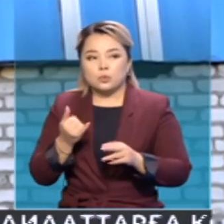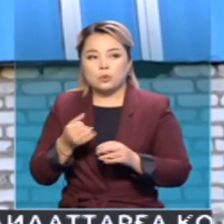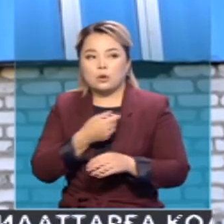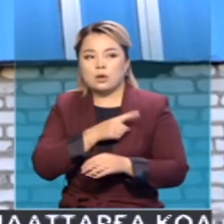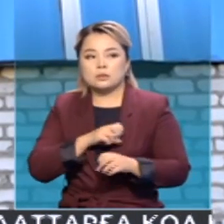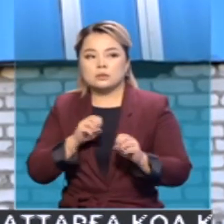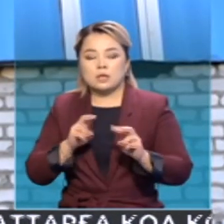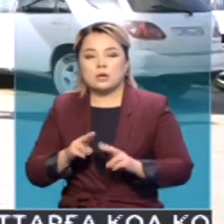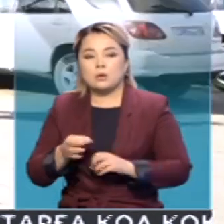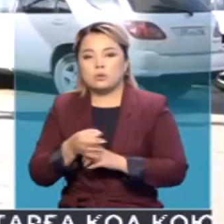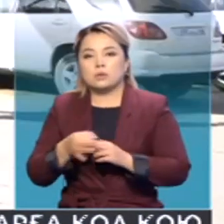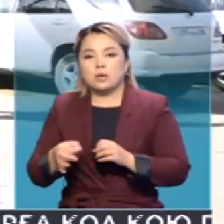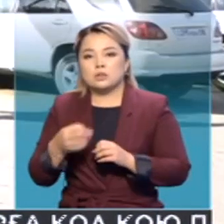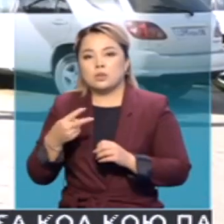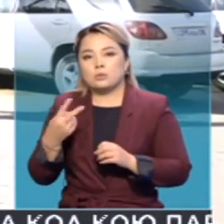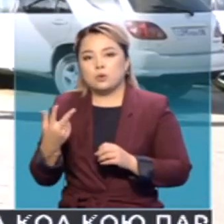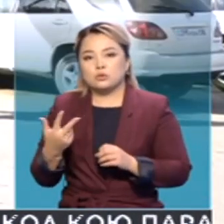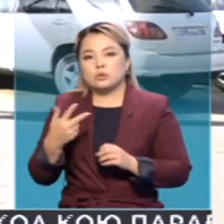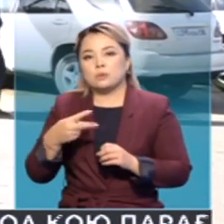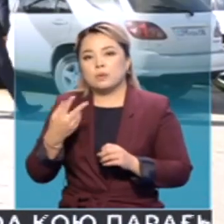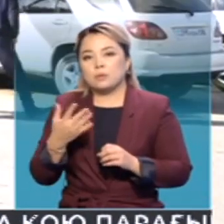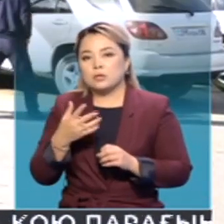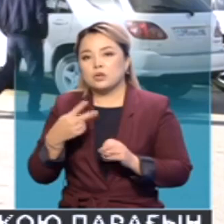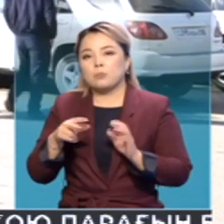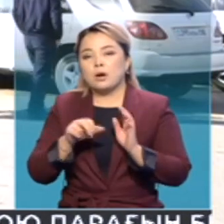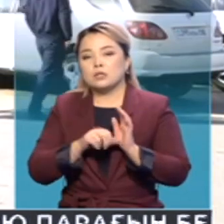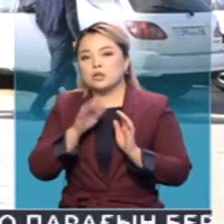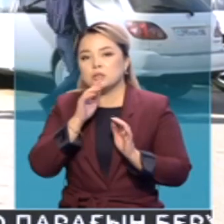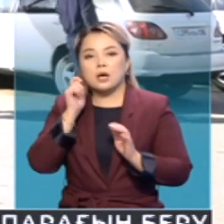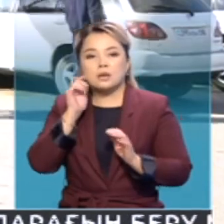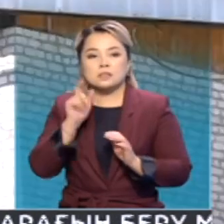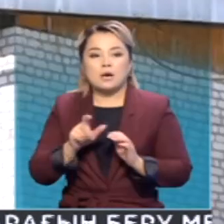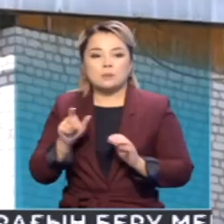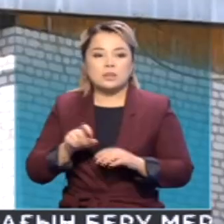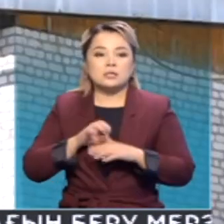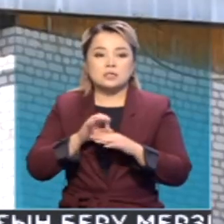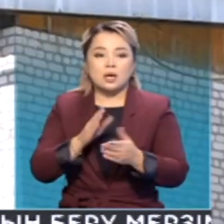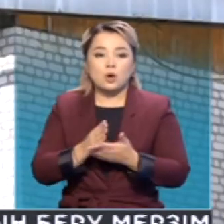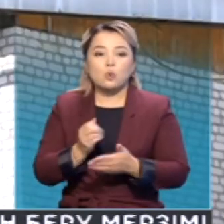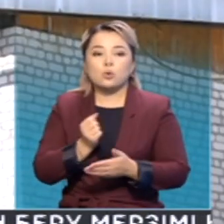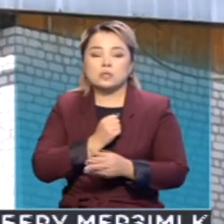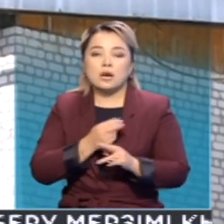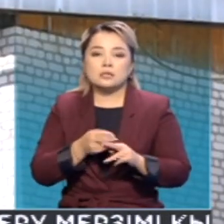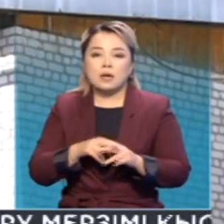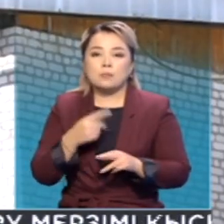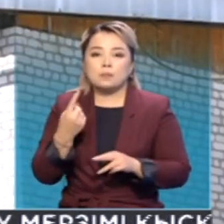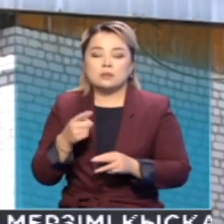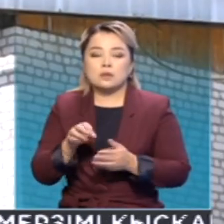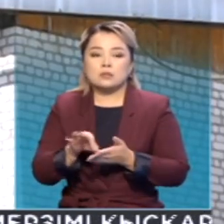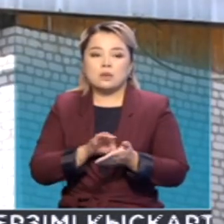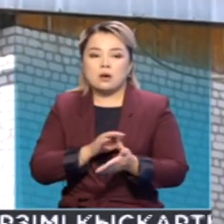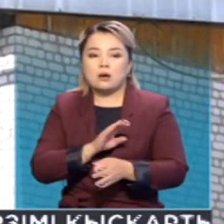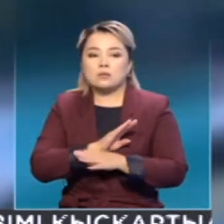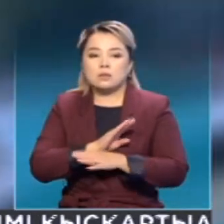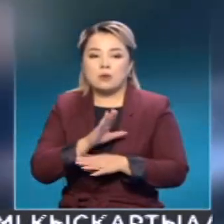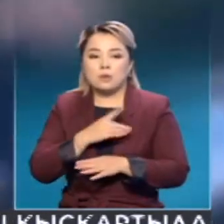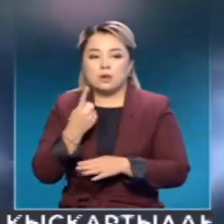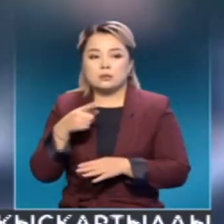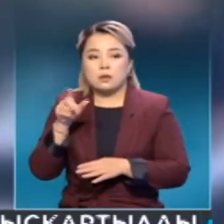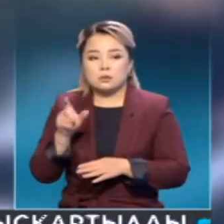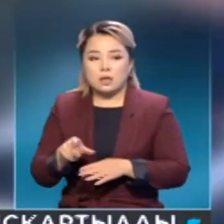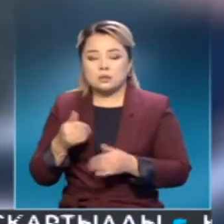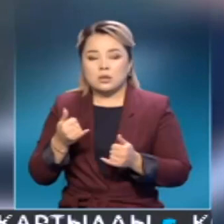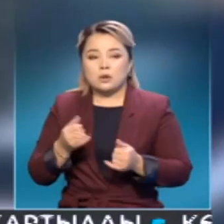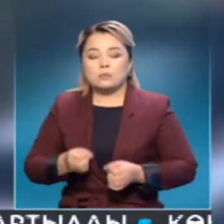жарақатпен 23, 25 және 26 жастағы азамат жеткізілген. Өкінішке қарай олардың бірі жансақтау бөлімінде қайтыс болды.